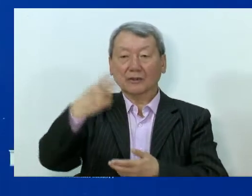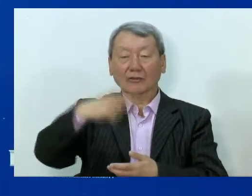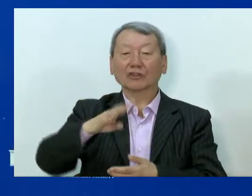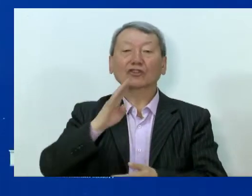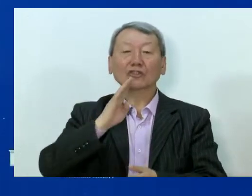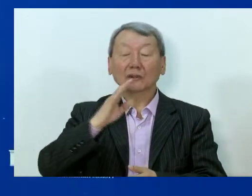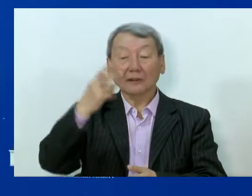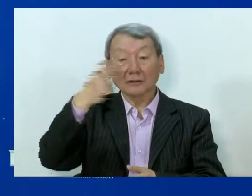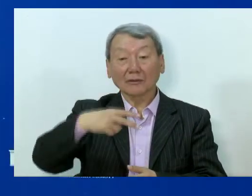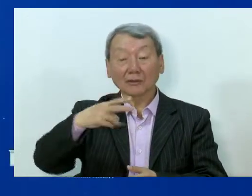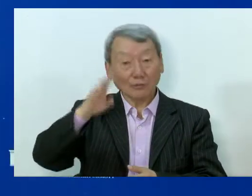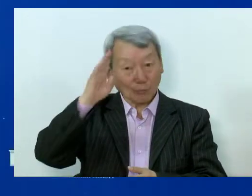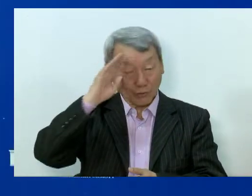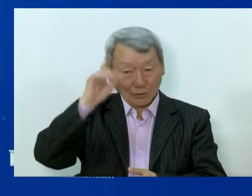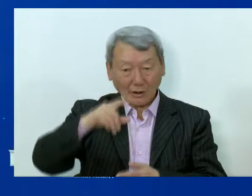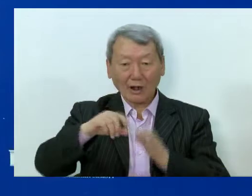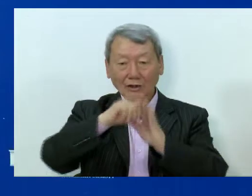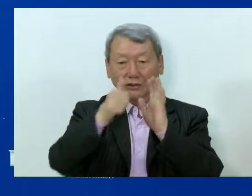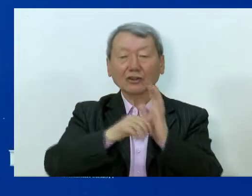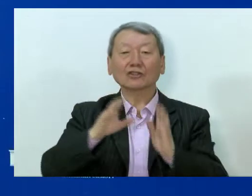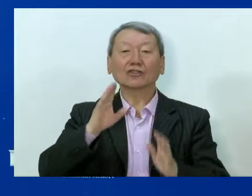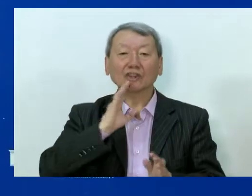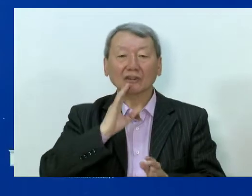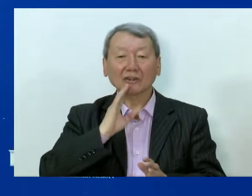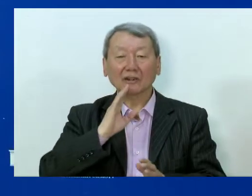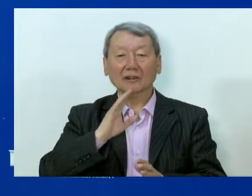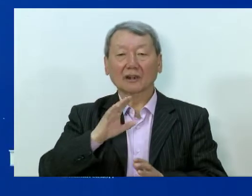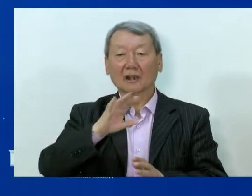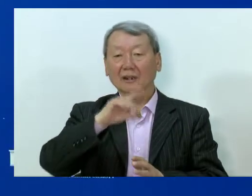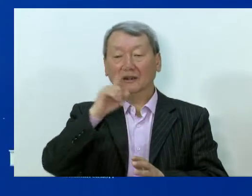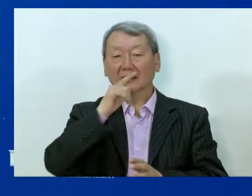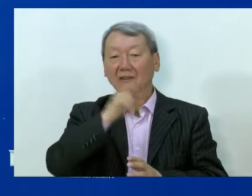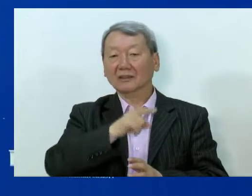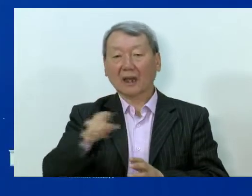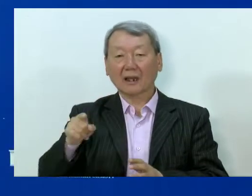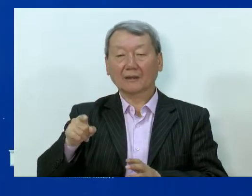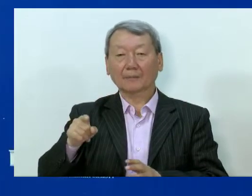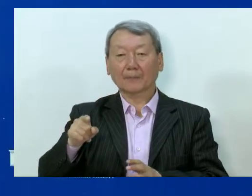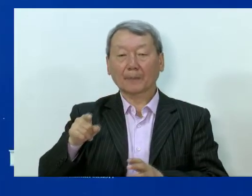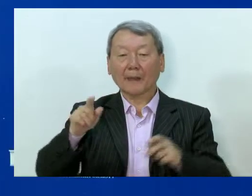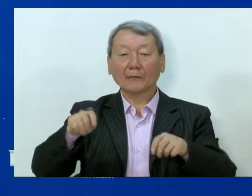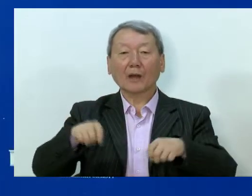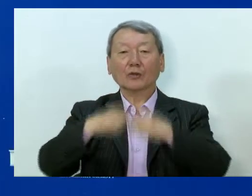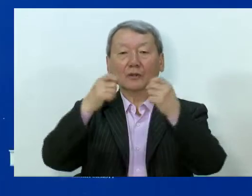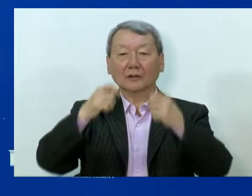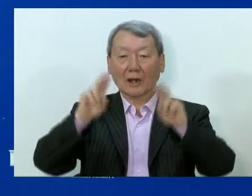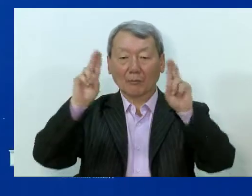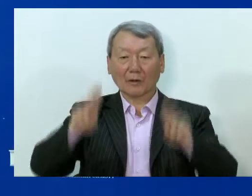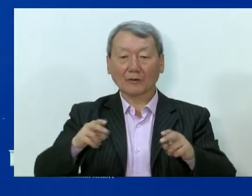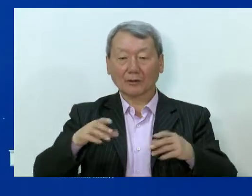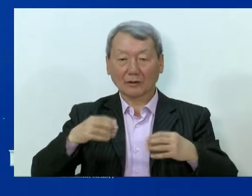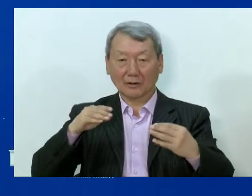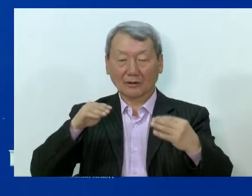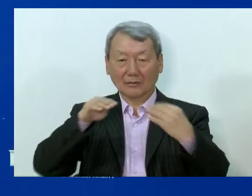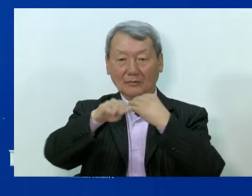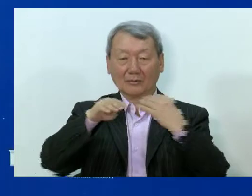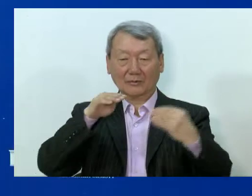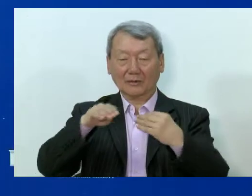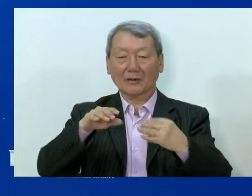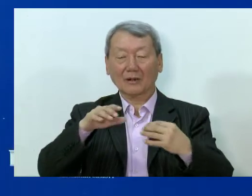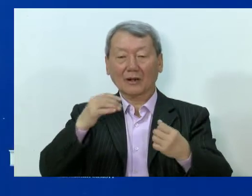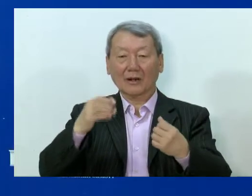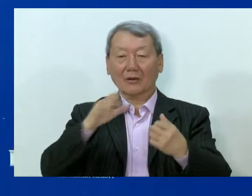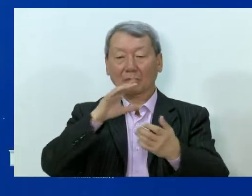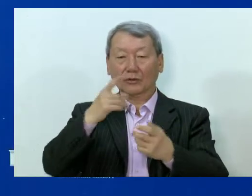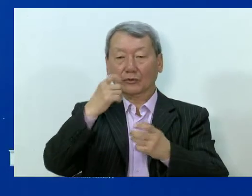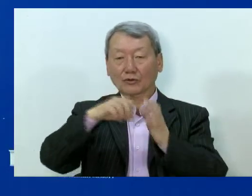женщин 20 мужчин 16 женщин за нарушение правил дорожного движения было значит